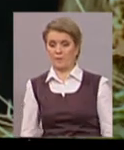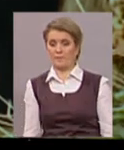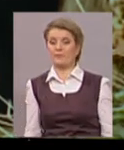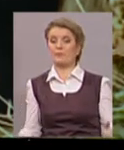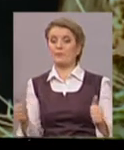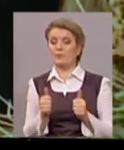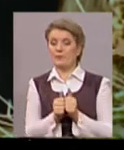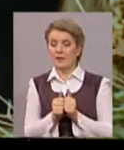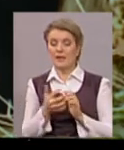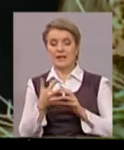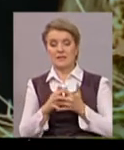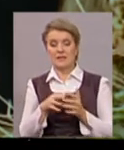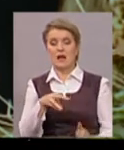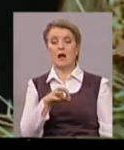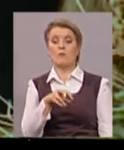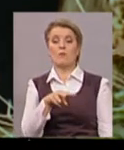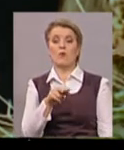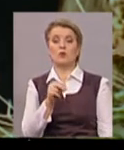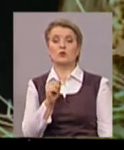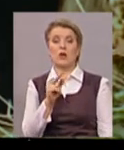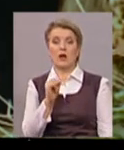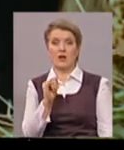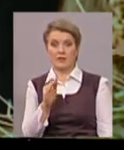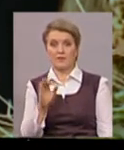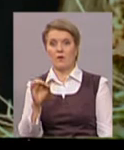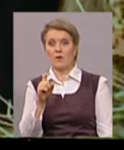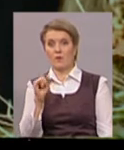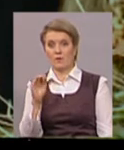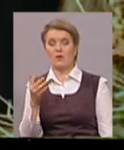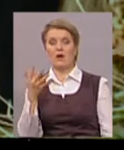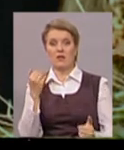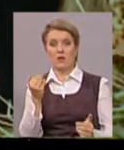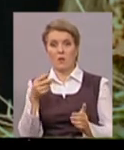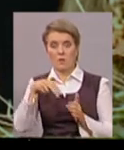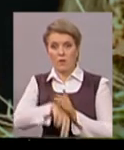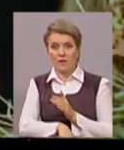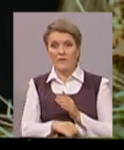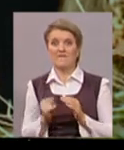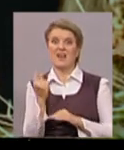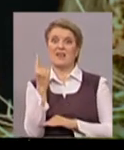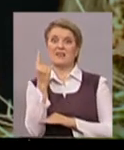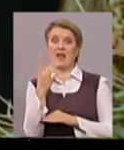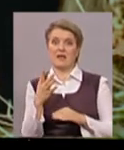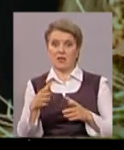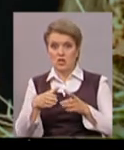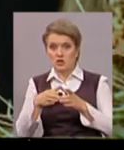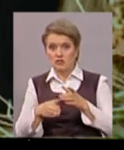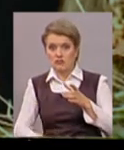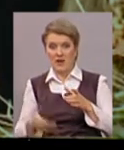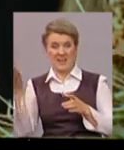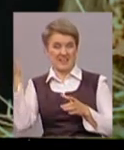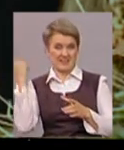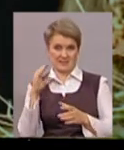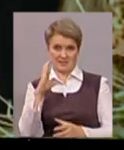Поблизу сіл Мовчанів та Озютичі на Волині можна легко провалитись у ракетні шахти. Там у лісі за радянських